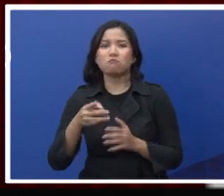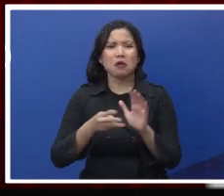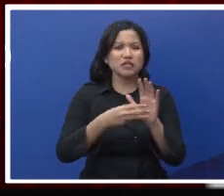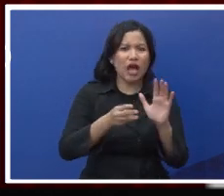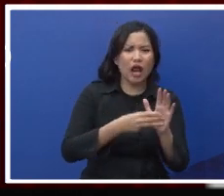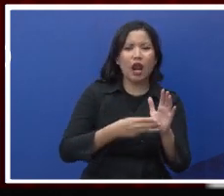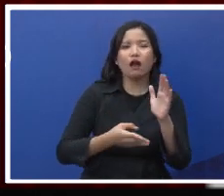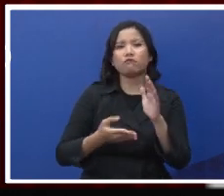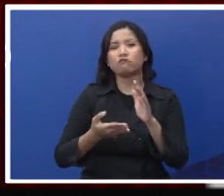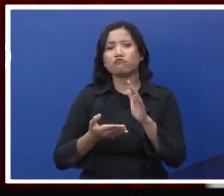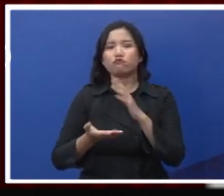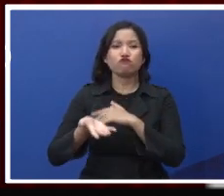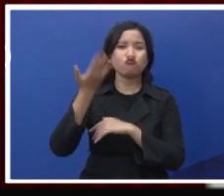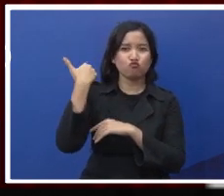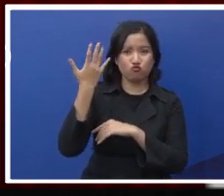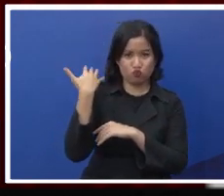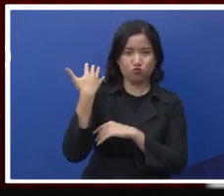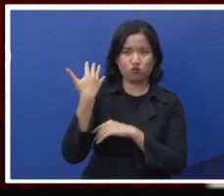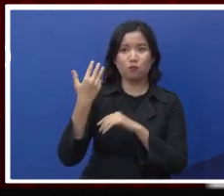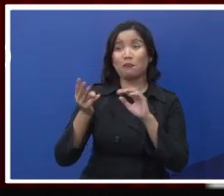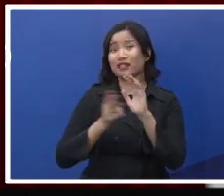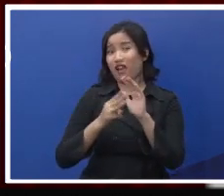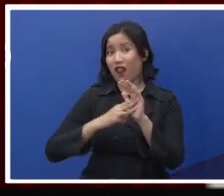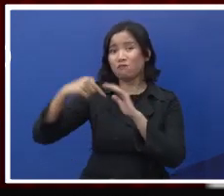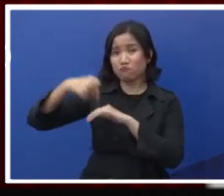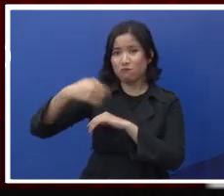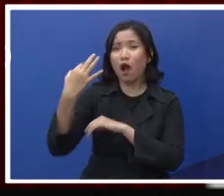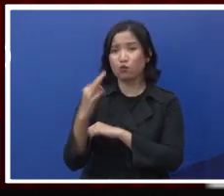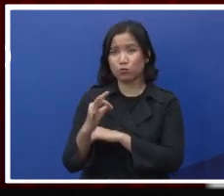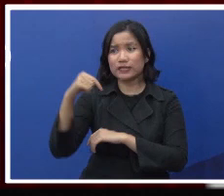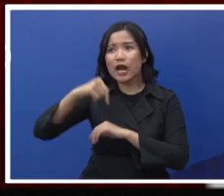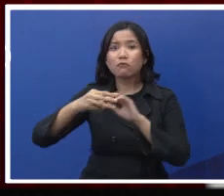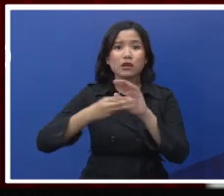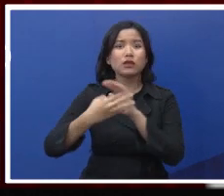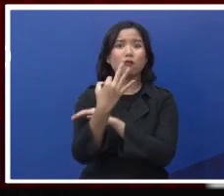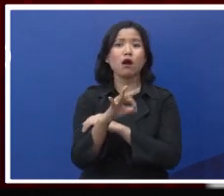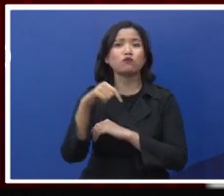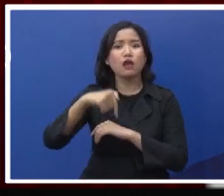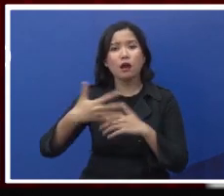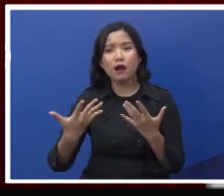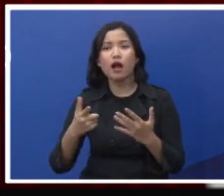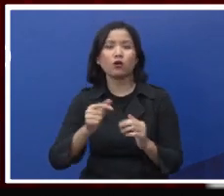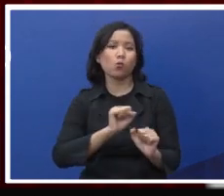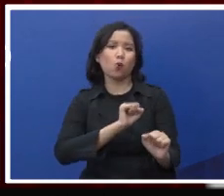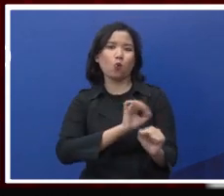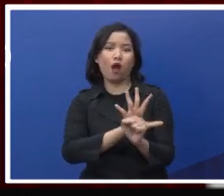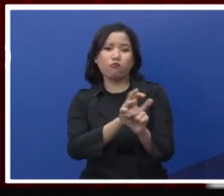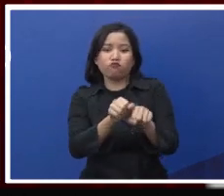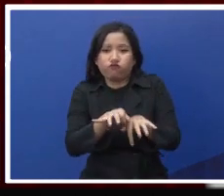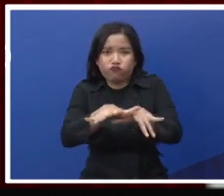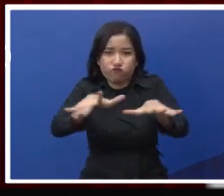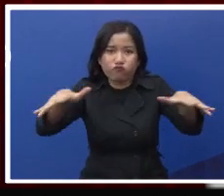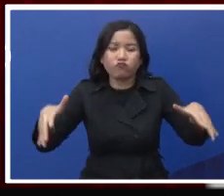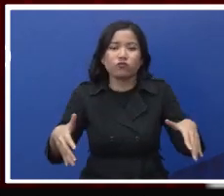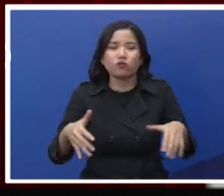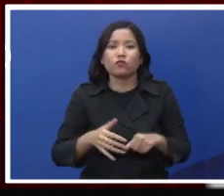kontemporer. Dan salah satu masalah kontemporer yang sedang kita alami adalah wabah COVID-19. Nah,